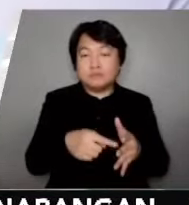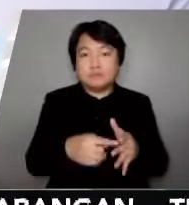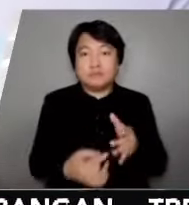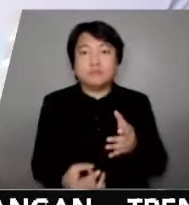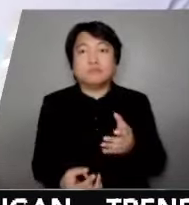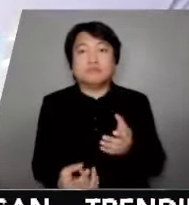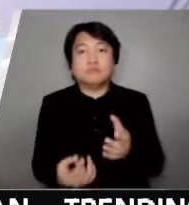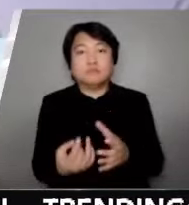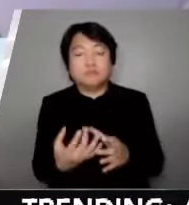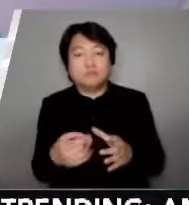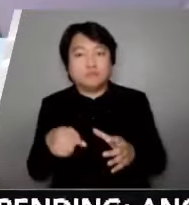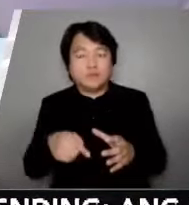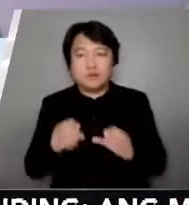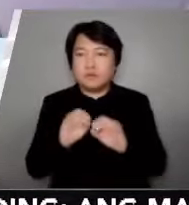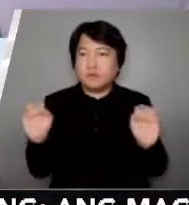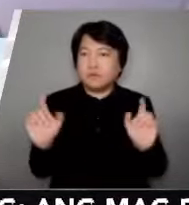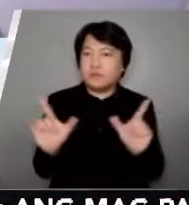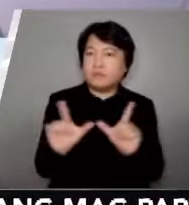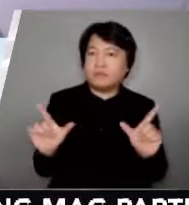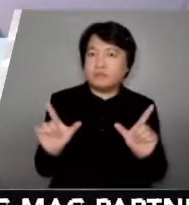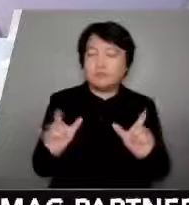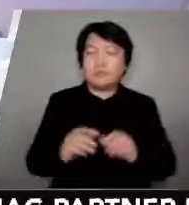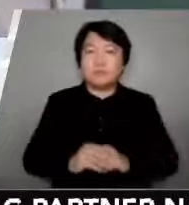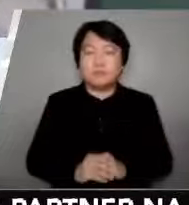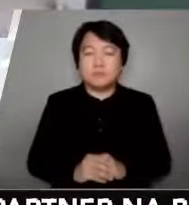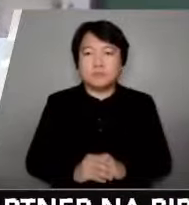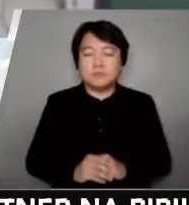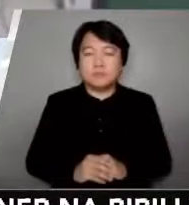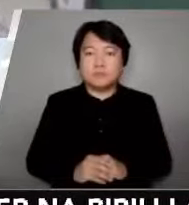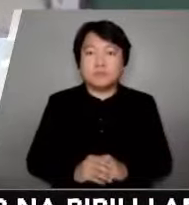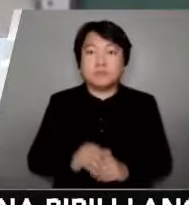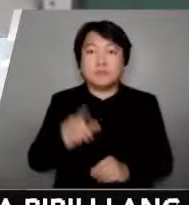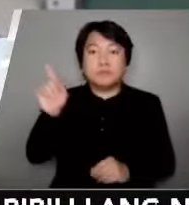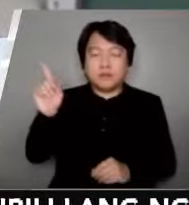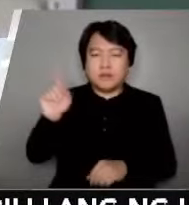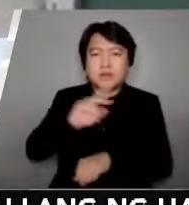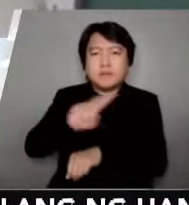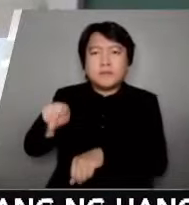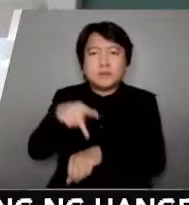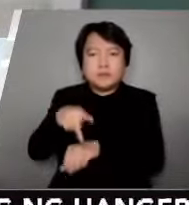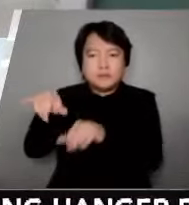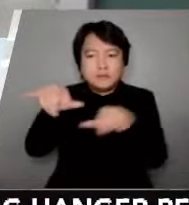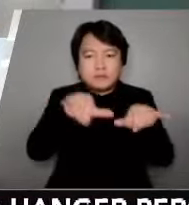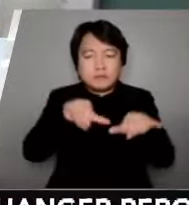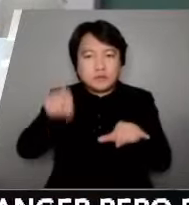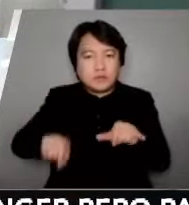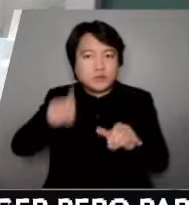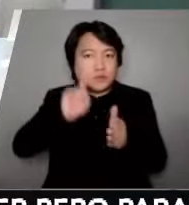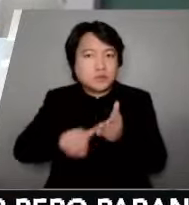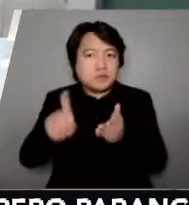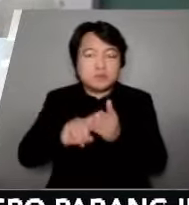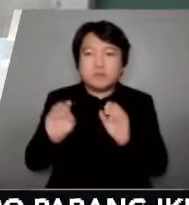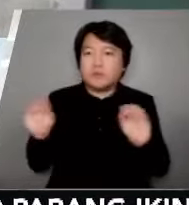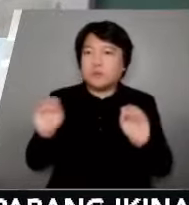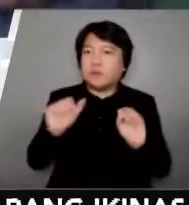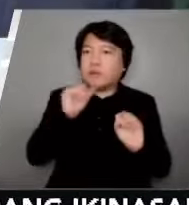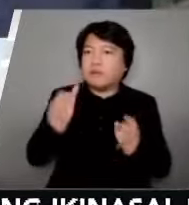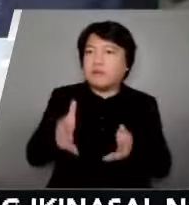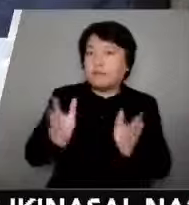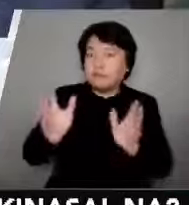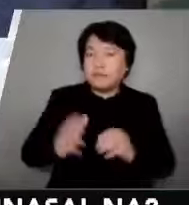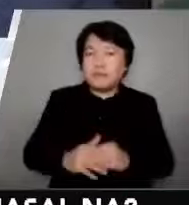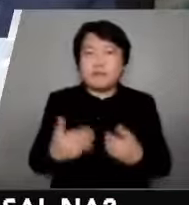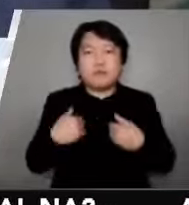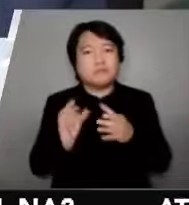sertipikado mula sa Bureau of Philippine standard So nakita po natin doon yyung ah mga blenders